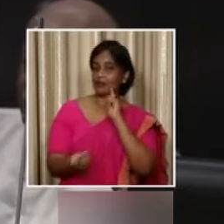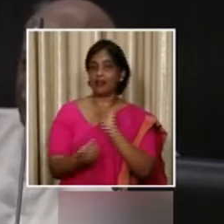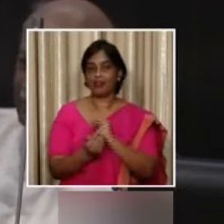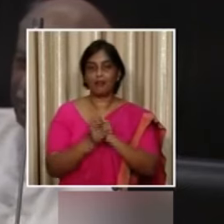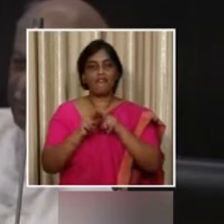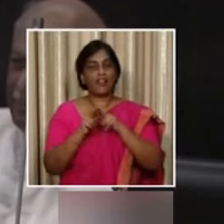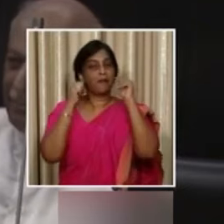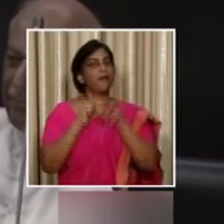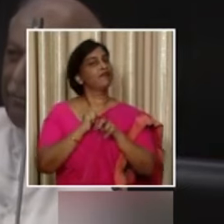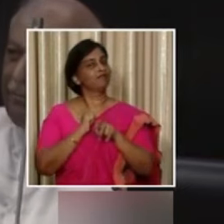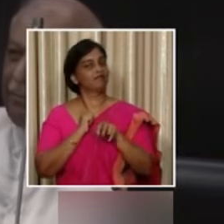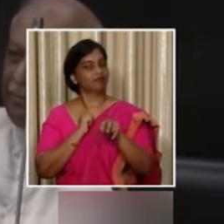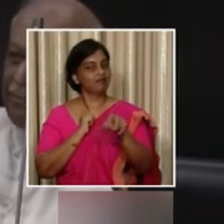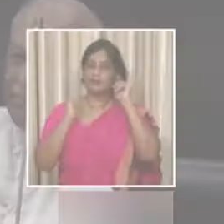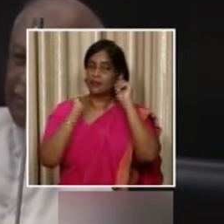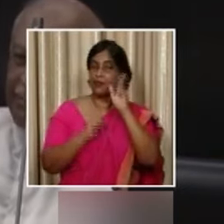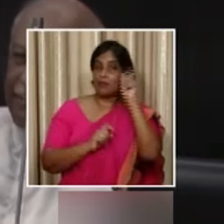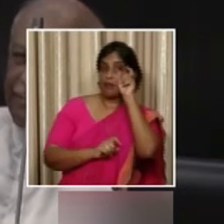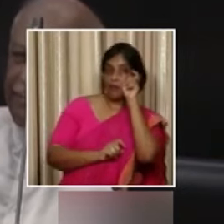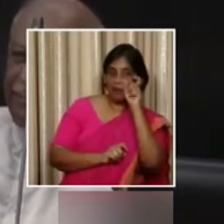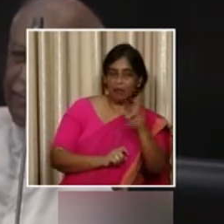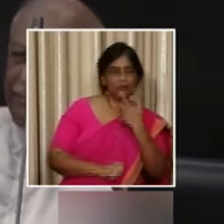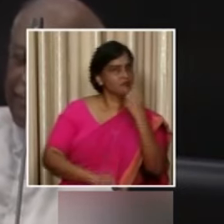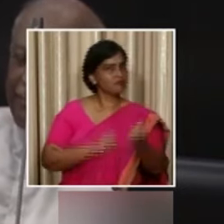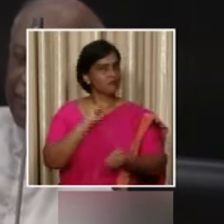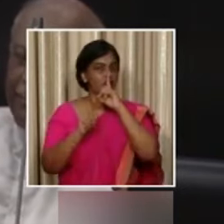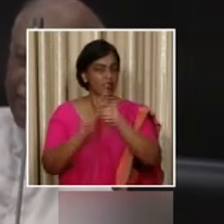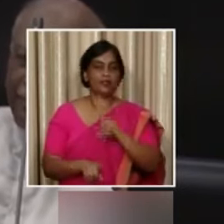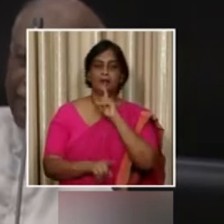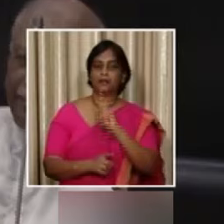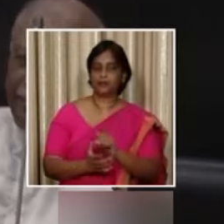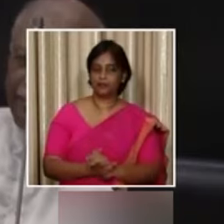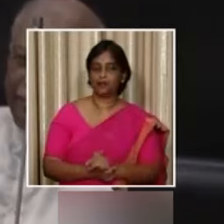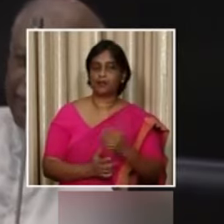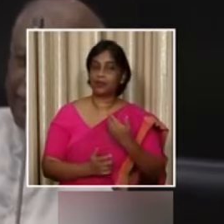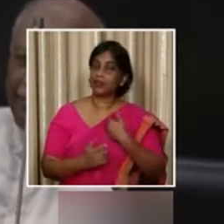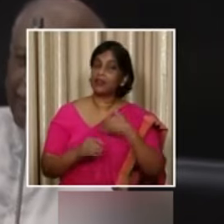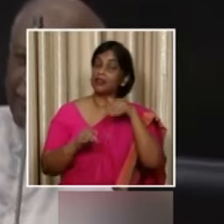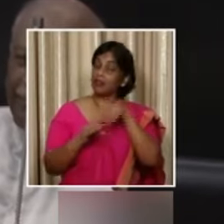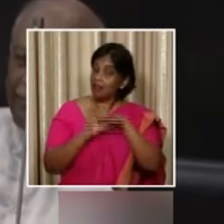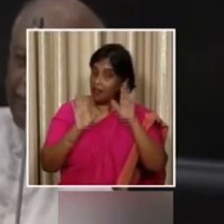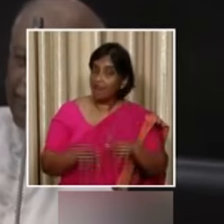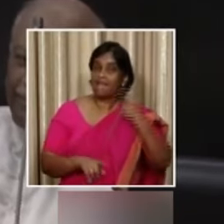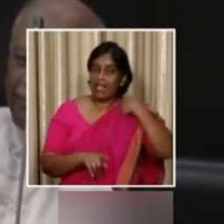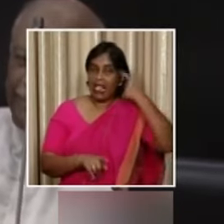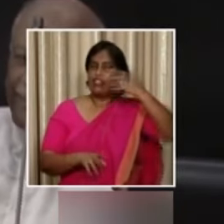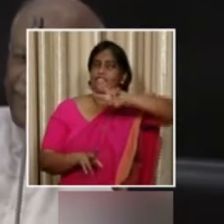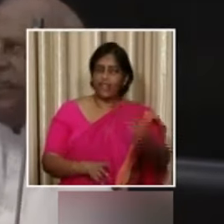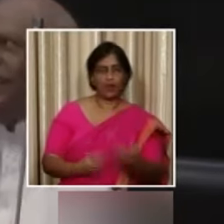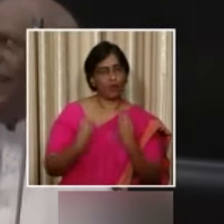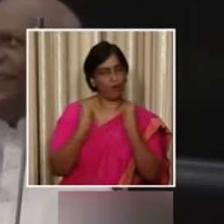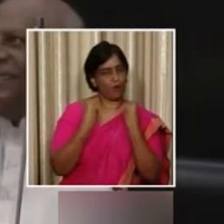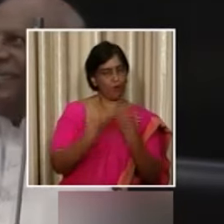වැල් පාලමේ නෙගොඩ වෙනවා. බලන් හිටපු කෙනෙක් කේන්තියෙන් කියනවා මෙන්න මෙහෙම. මං උන්නේම වැටෙයි කියලා